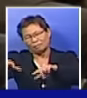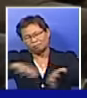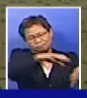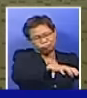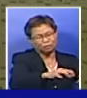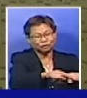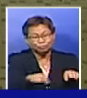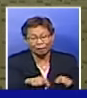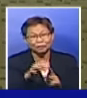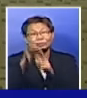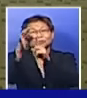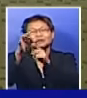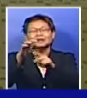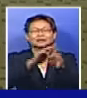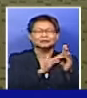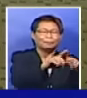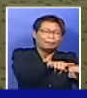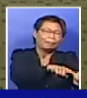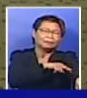strategik sepanjang temasha itu berlangsung